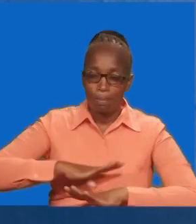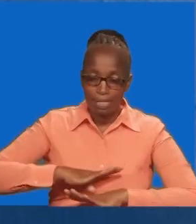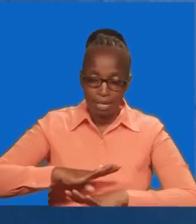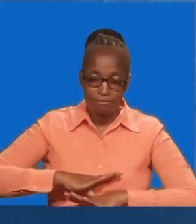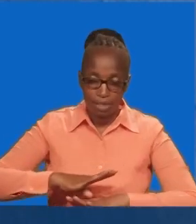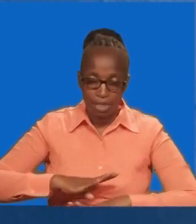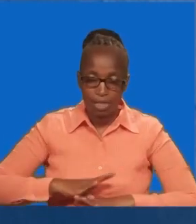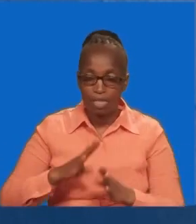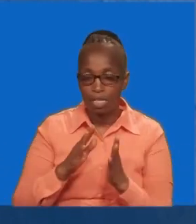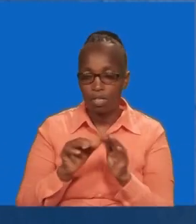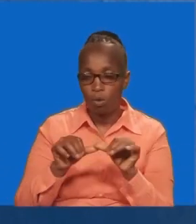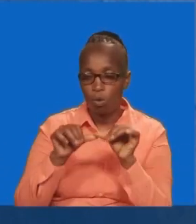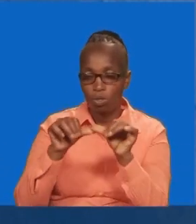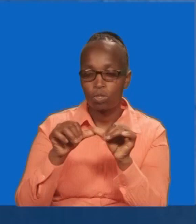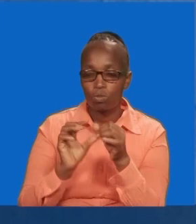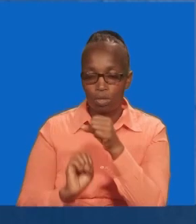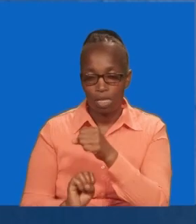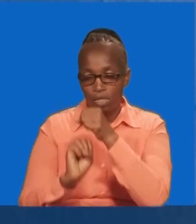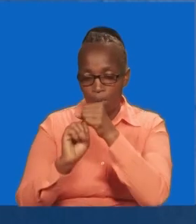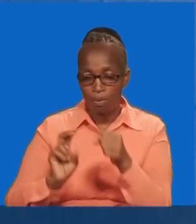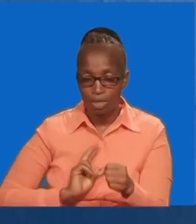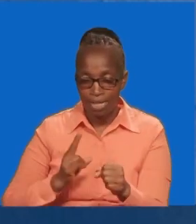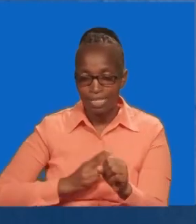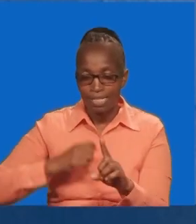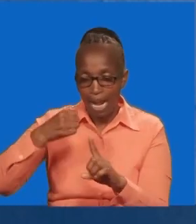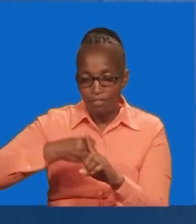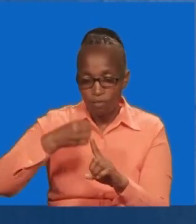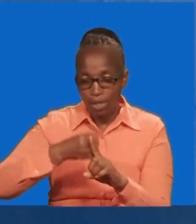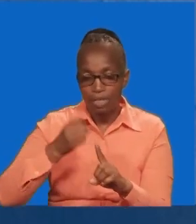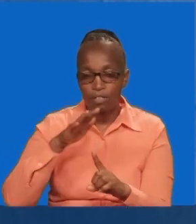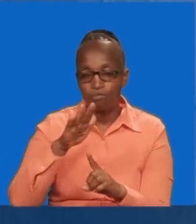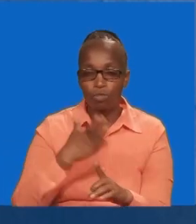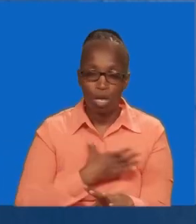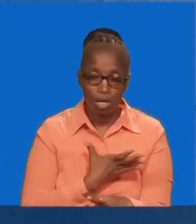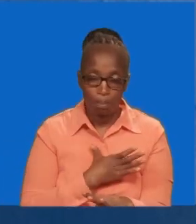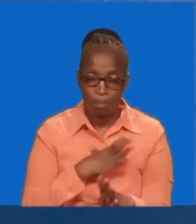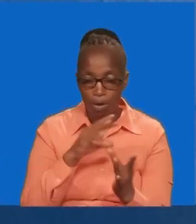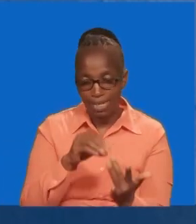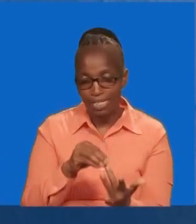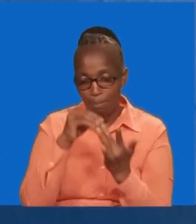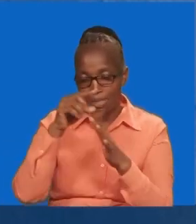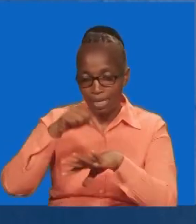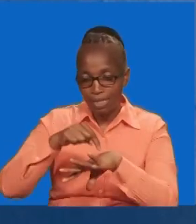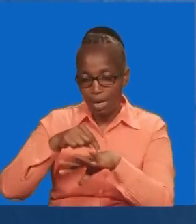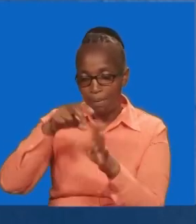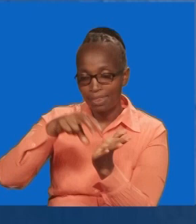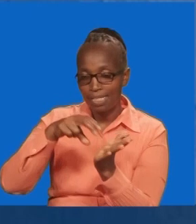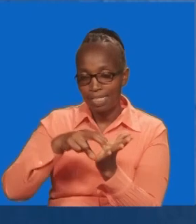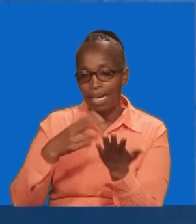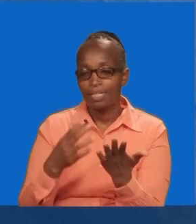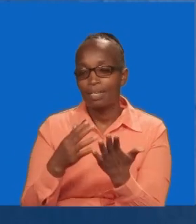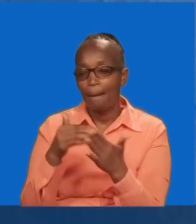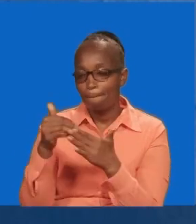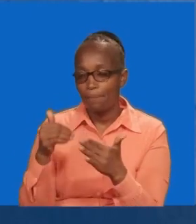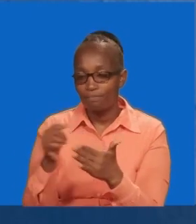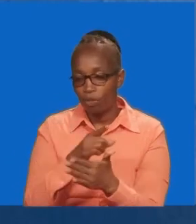yako ikaweze kututosha. Simama nasi Baba na utetee watumishi wako, hasa wanaosimama wakati